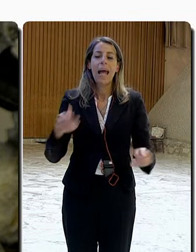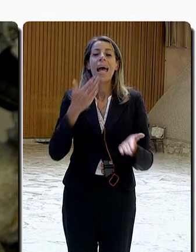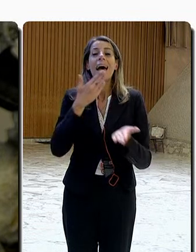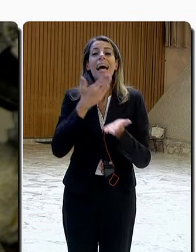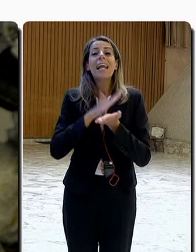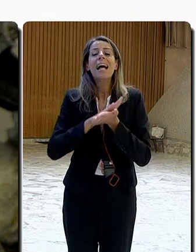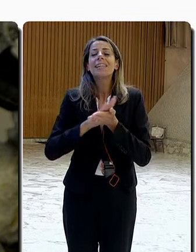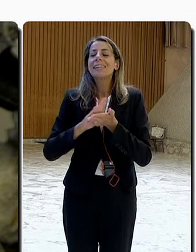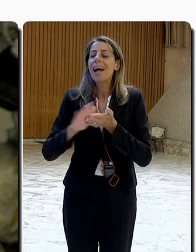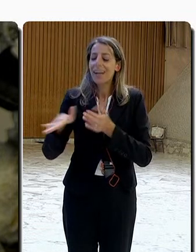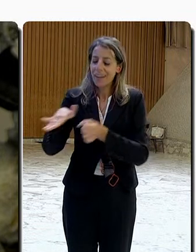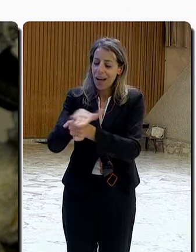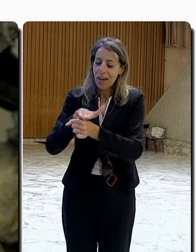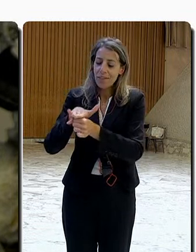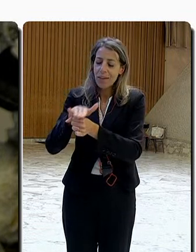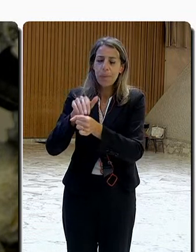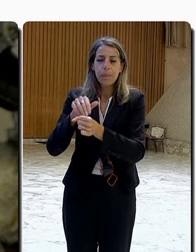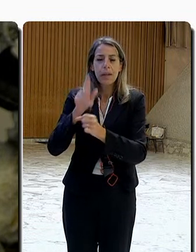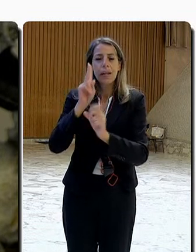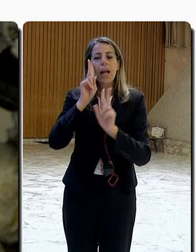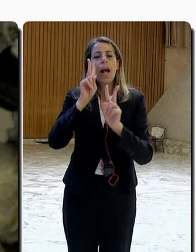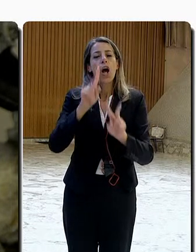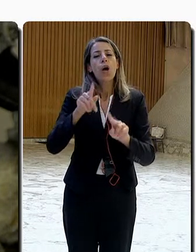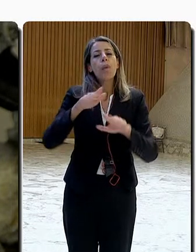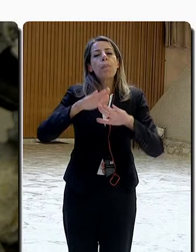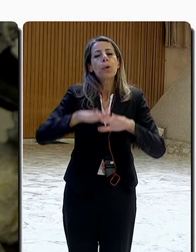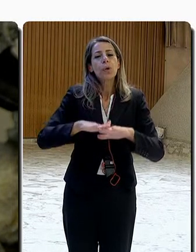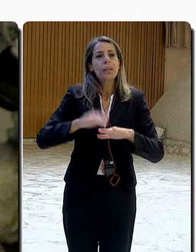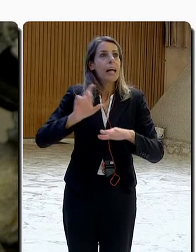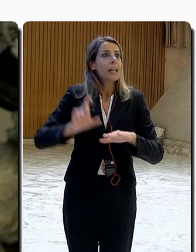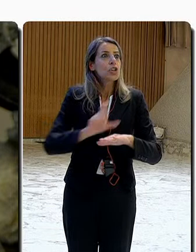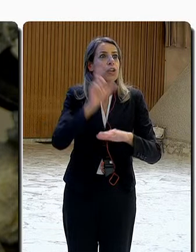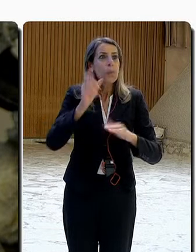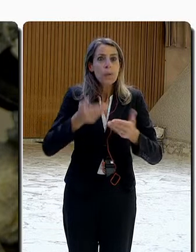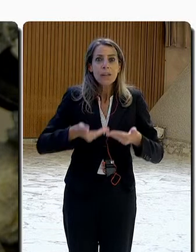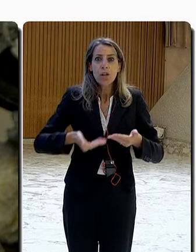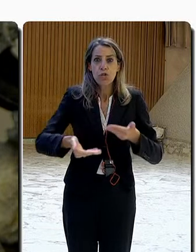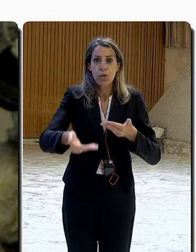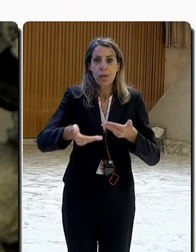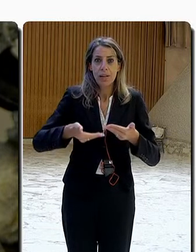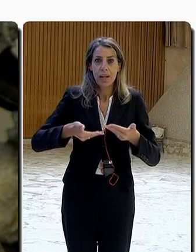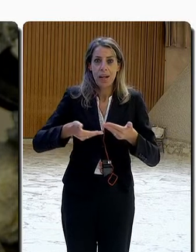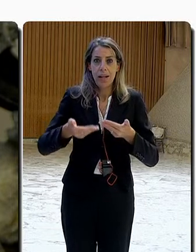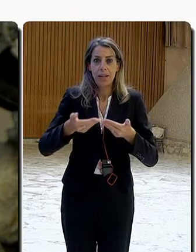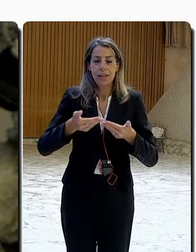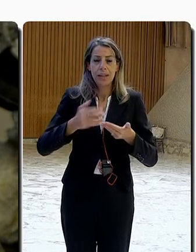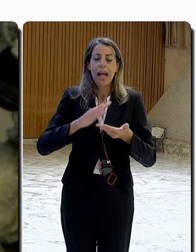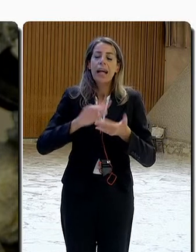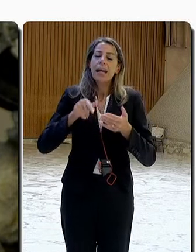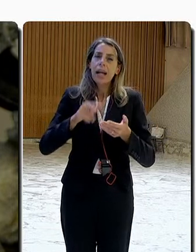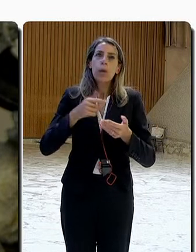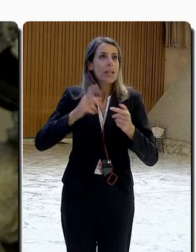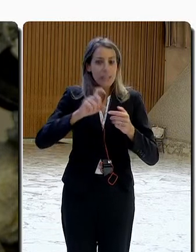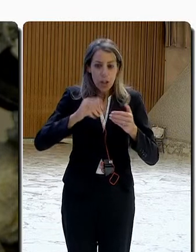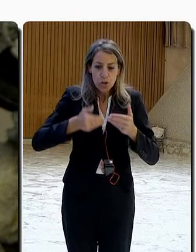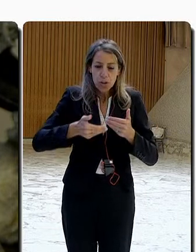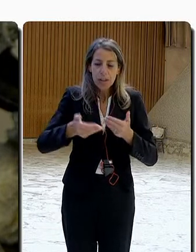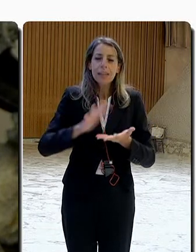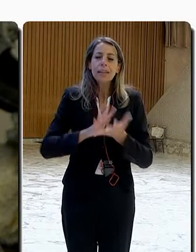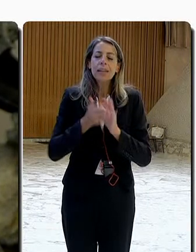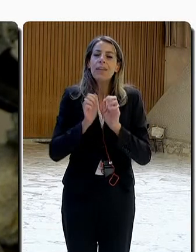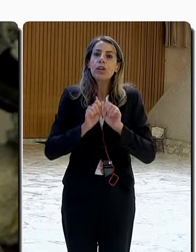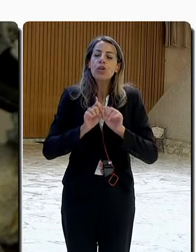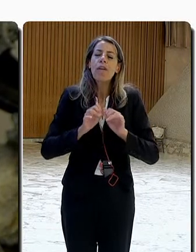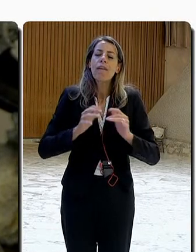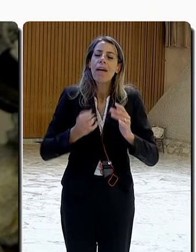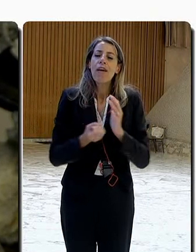Sacra Famiglia vegli su questa giornata e le rende feconde, piene di